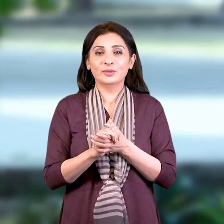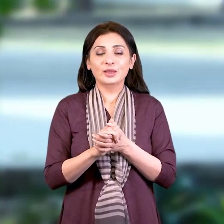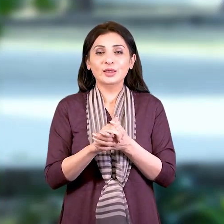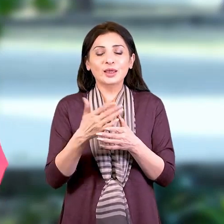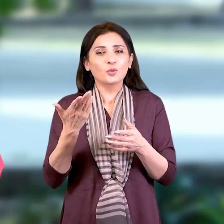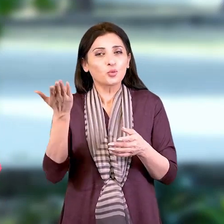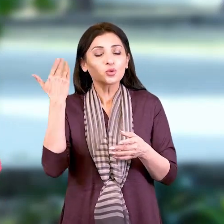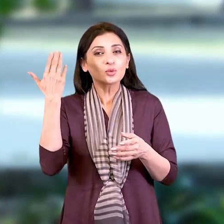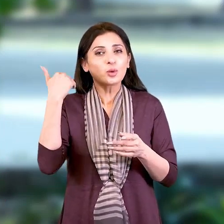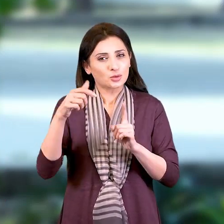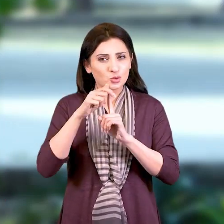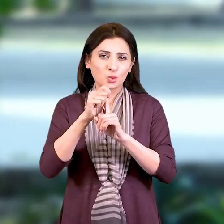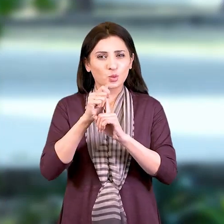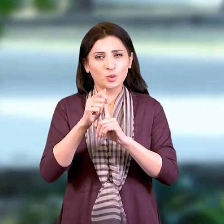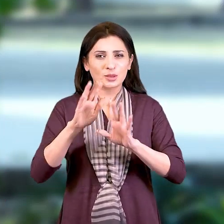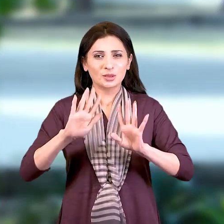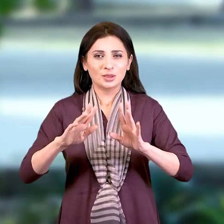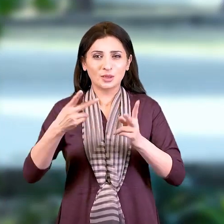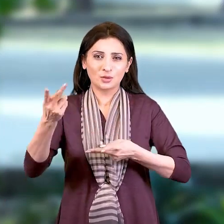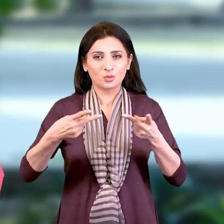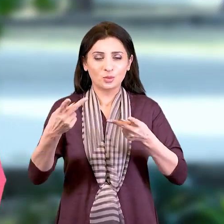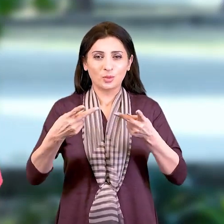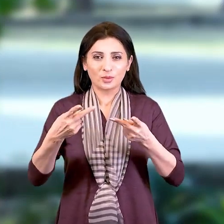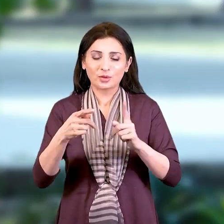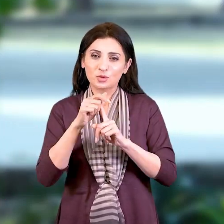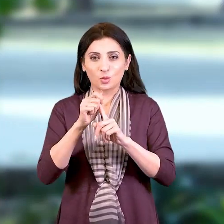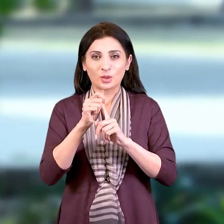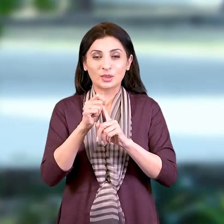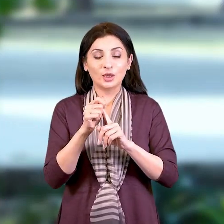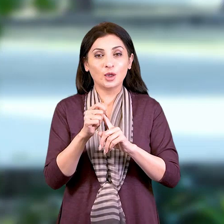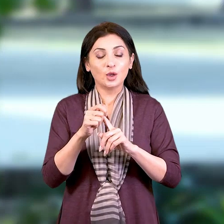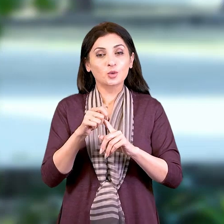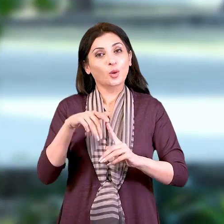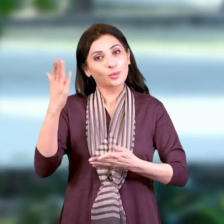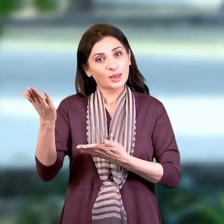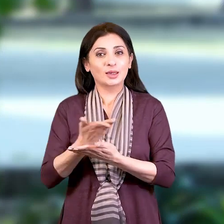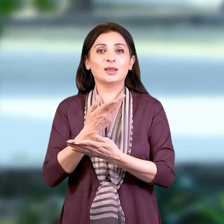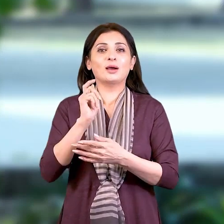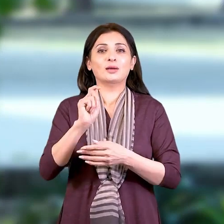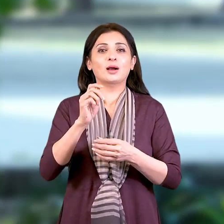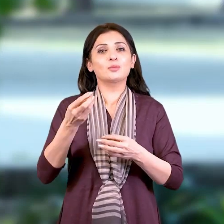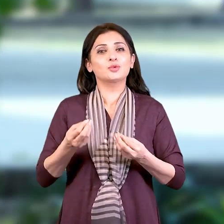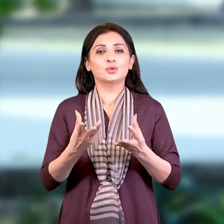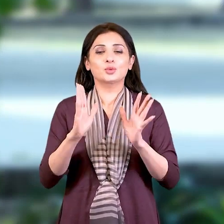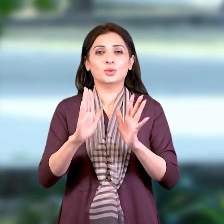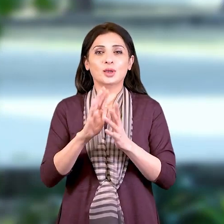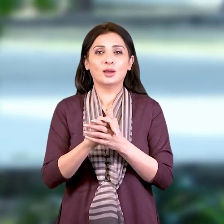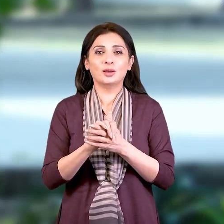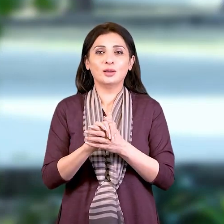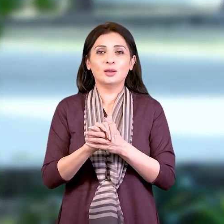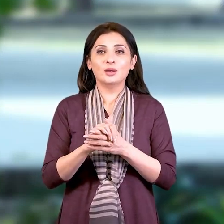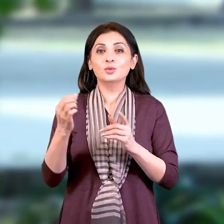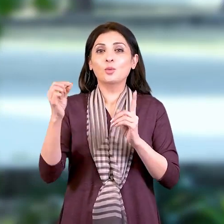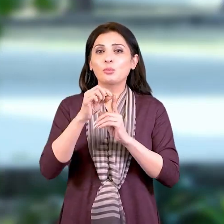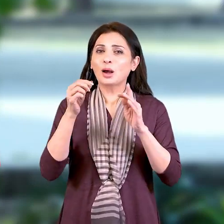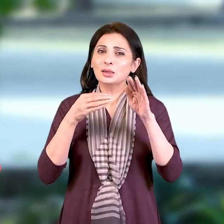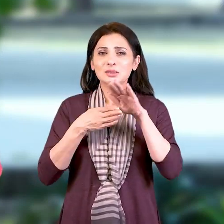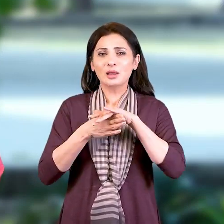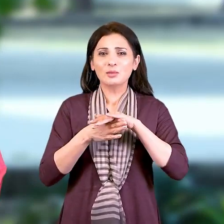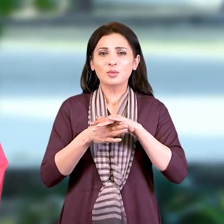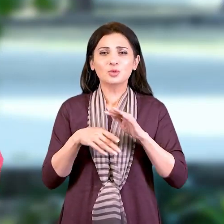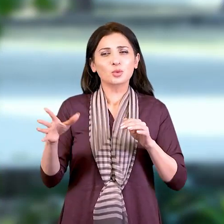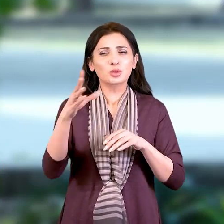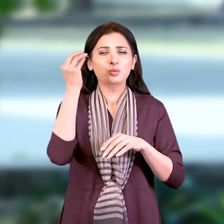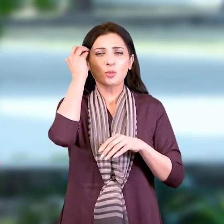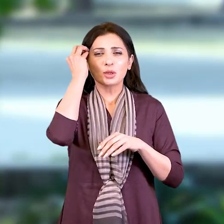of necessity at that time क्योंकि उस time पे restaurants बंद हो गए हुए थे. Indoor dining was not allowed, but एक चीज़